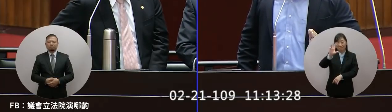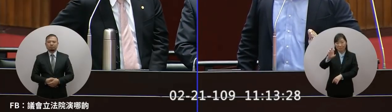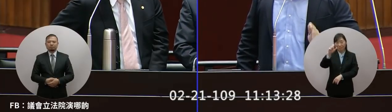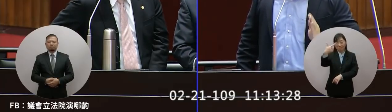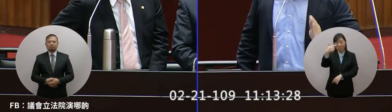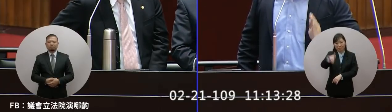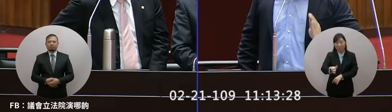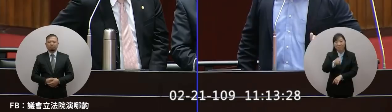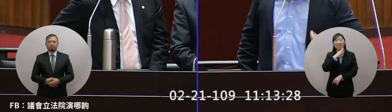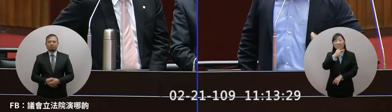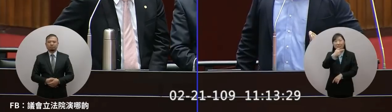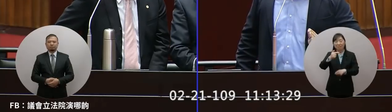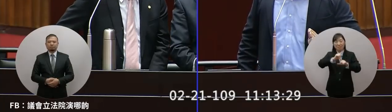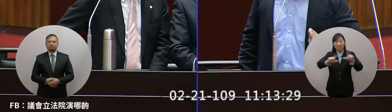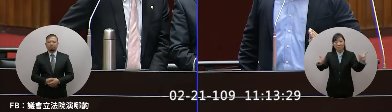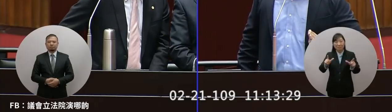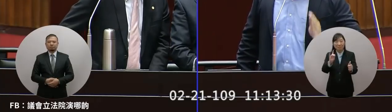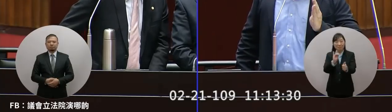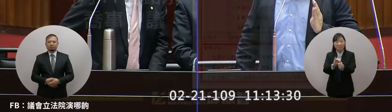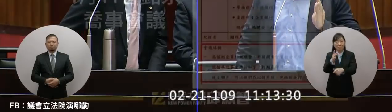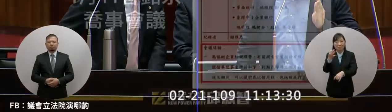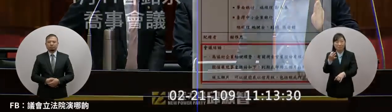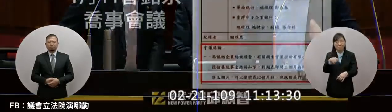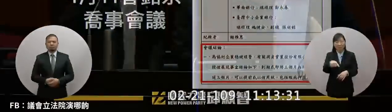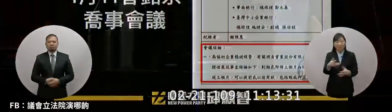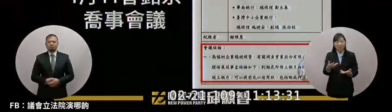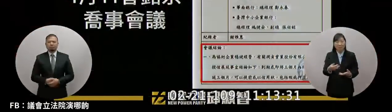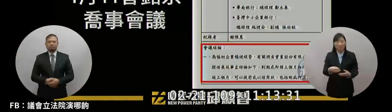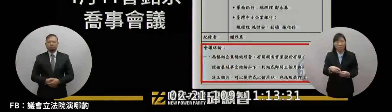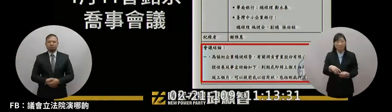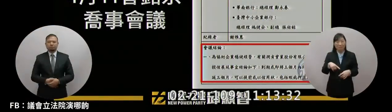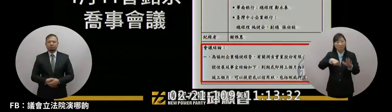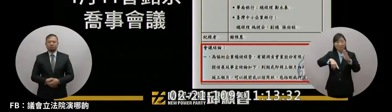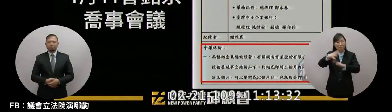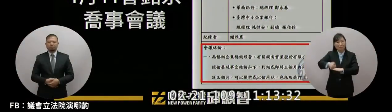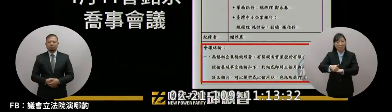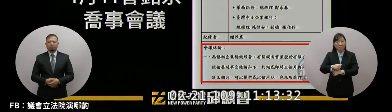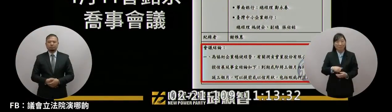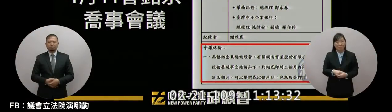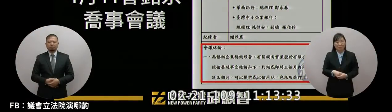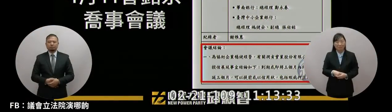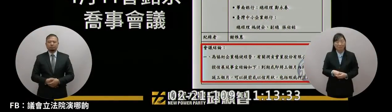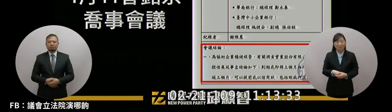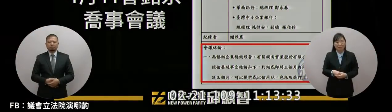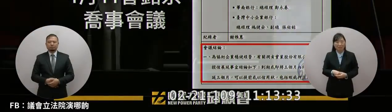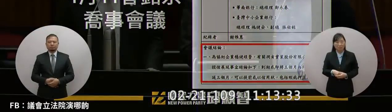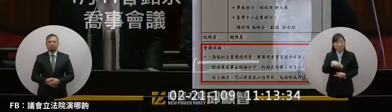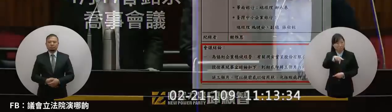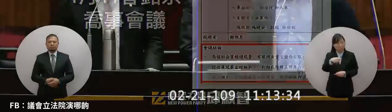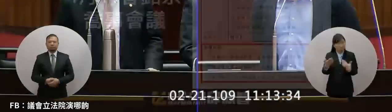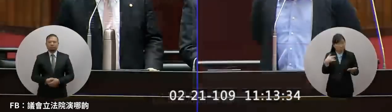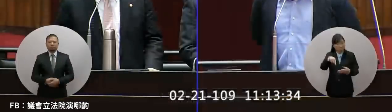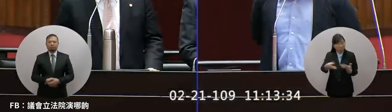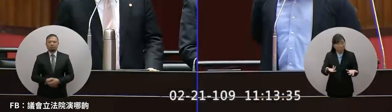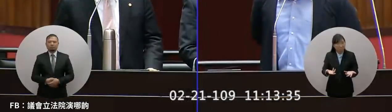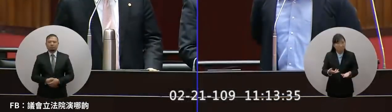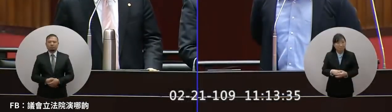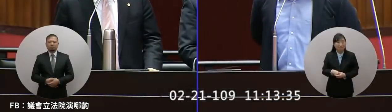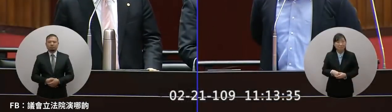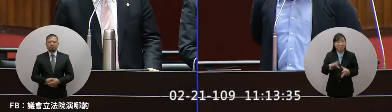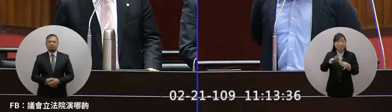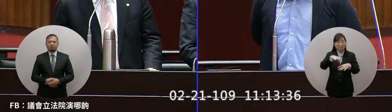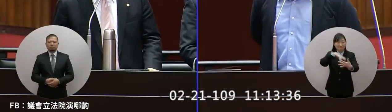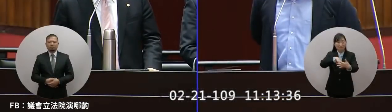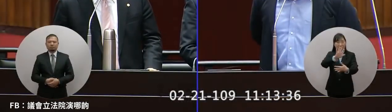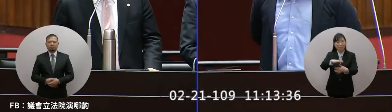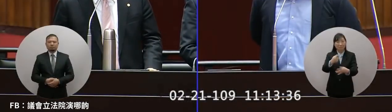大的一个诈贷案，部长院长，不好意思，院长。这个你清楚这样的一个案件吗？因为这其